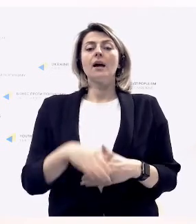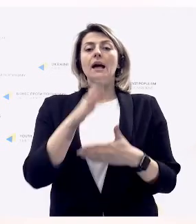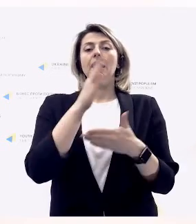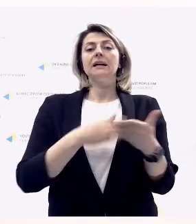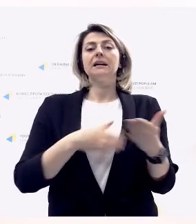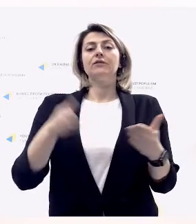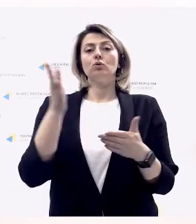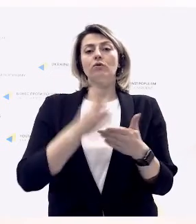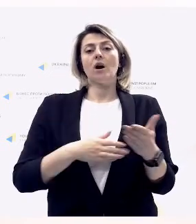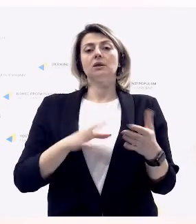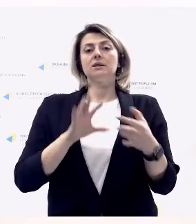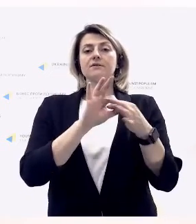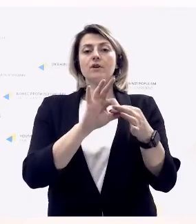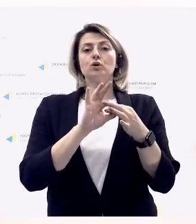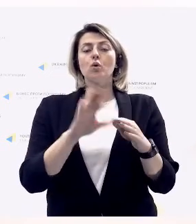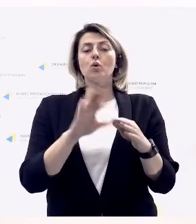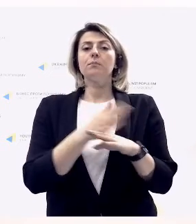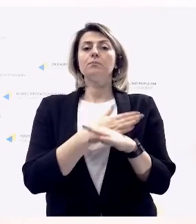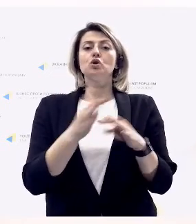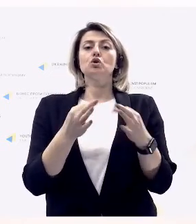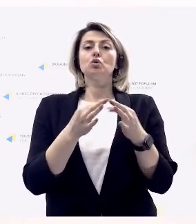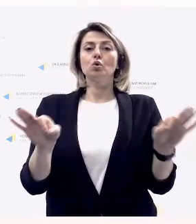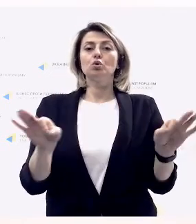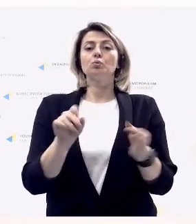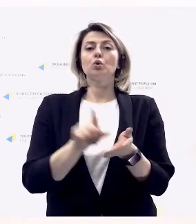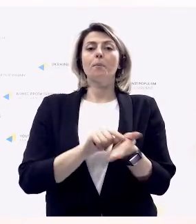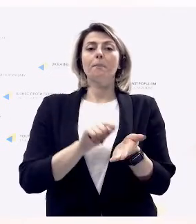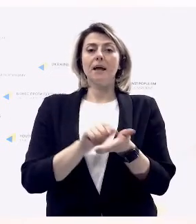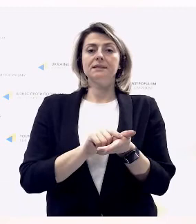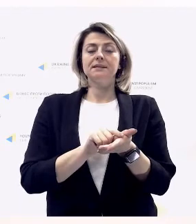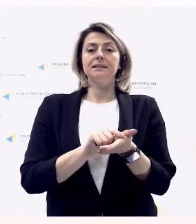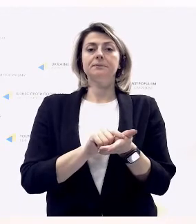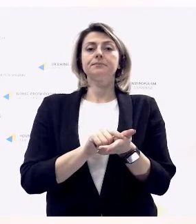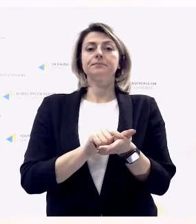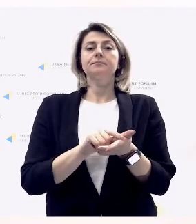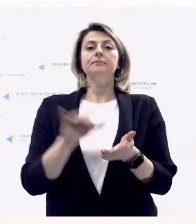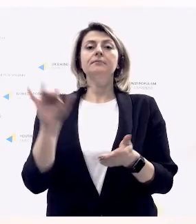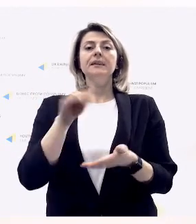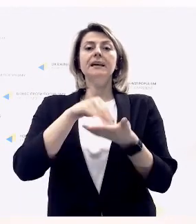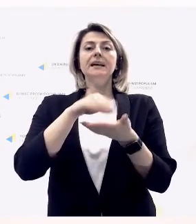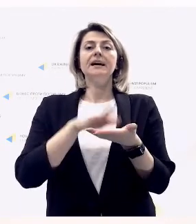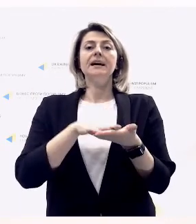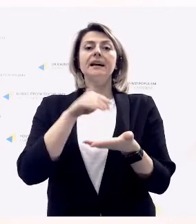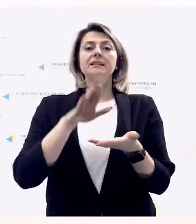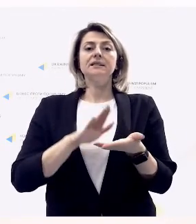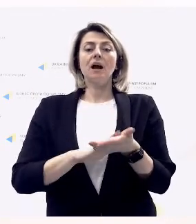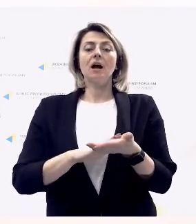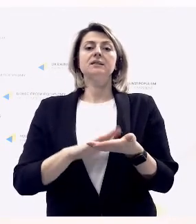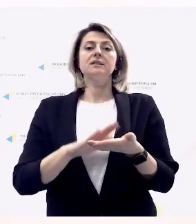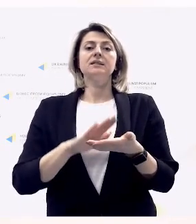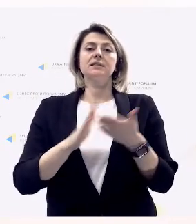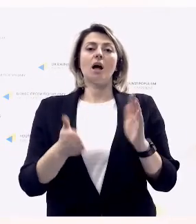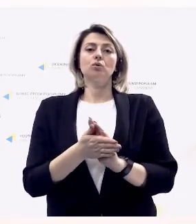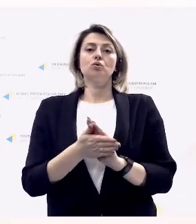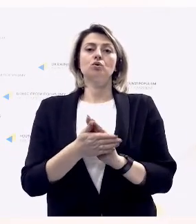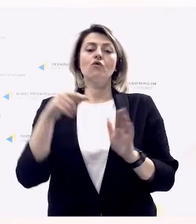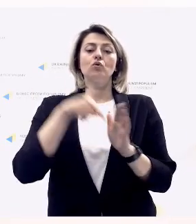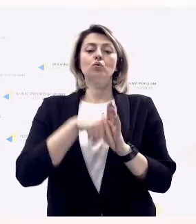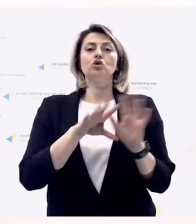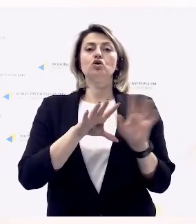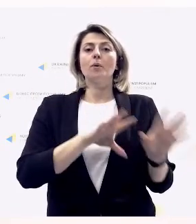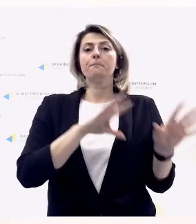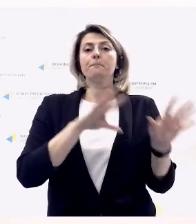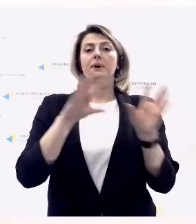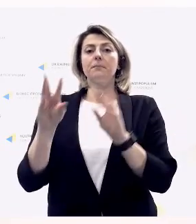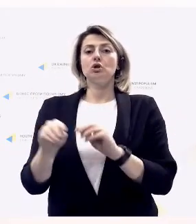ліквідувати зв'язок між доступом до пенсій і реєстрації статусу